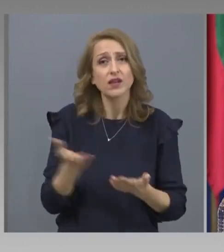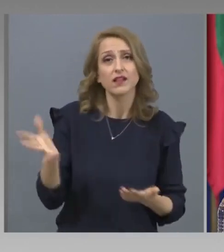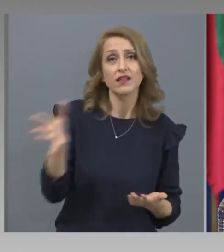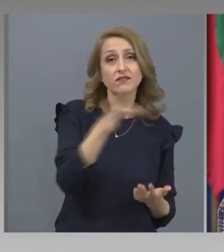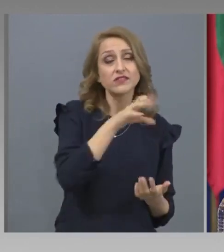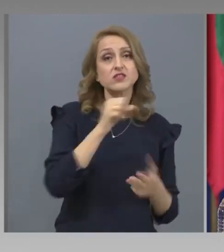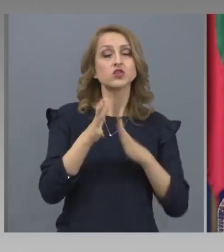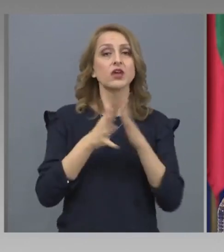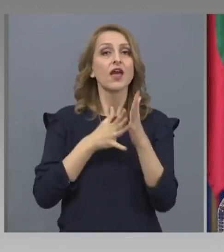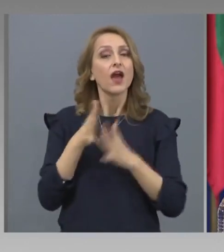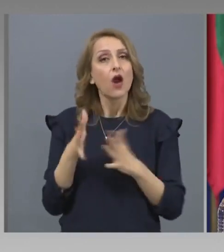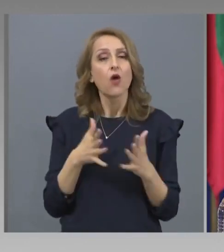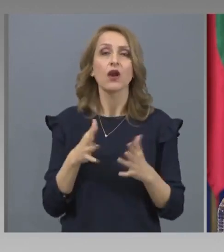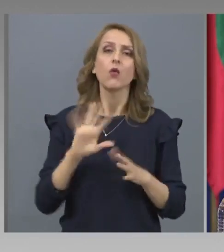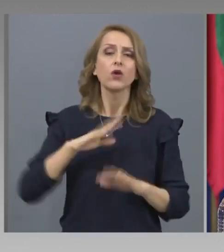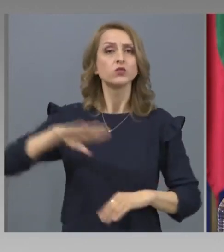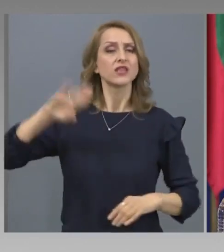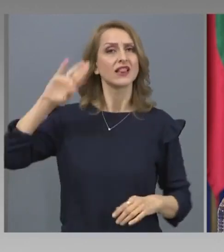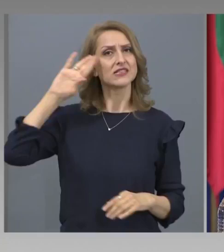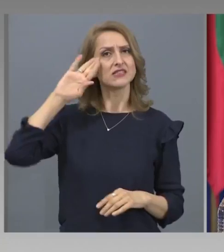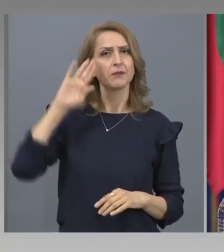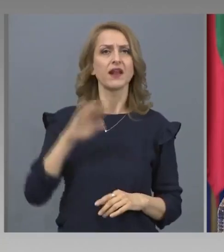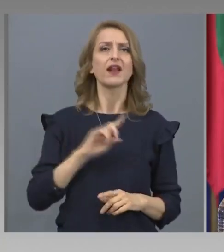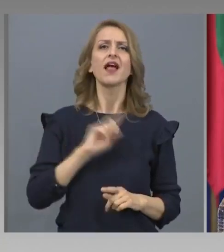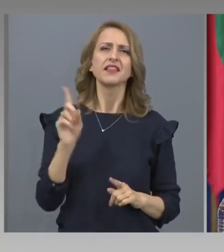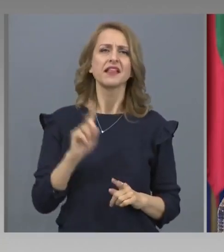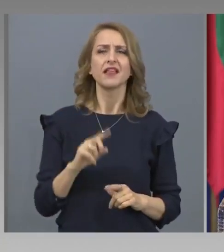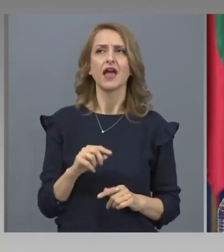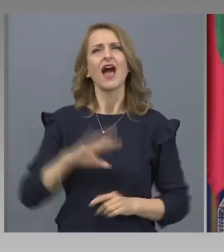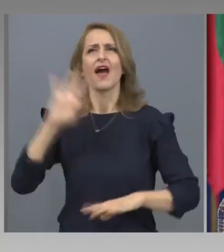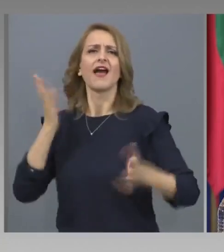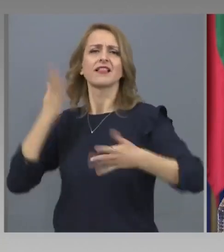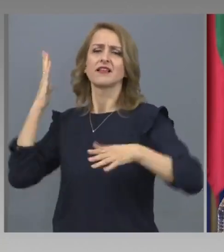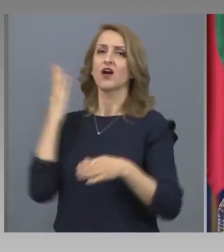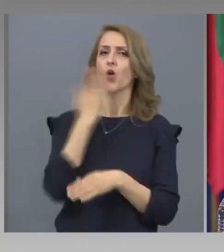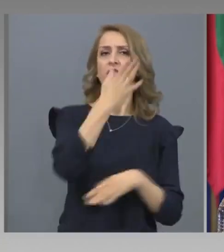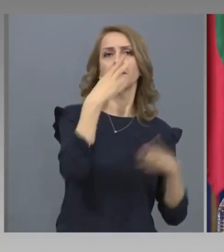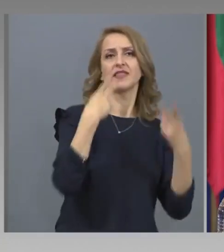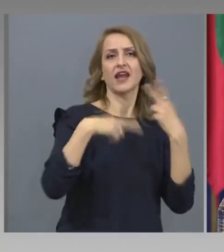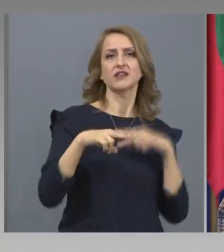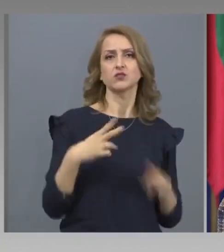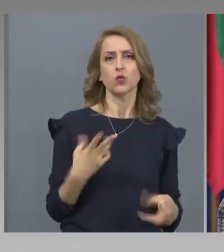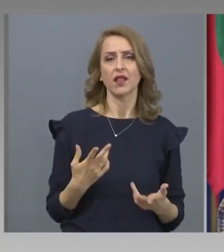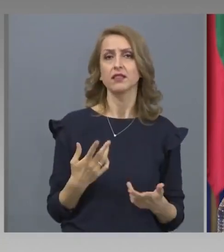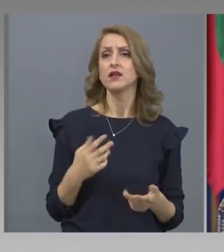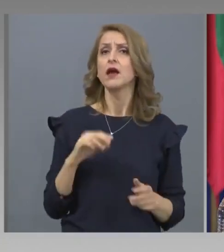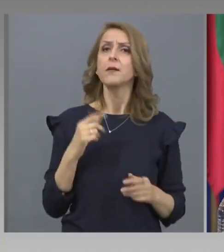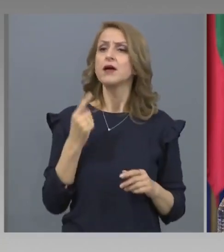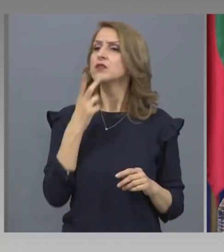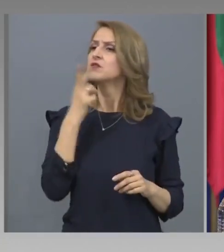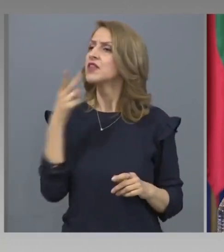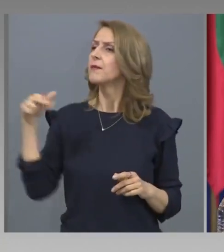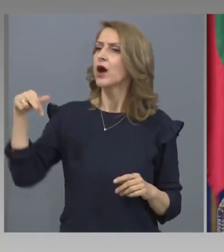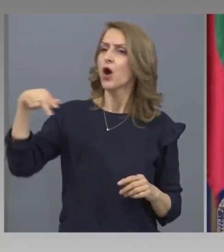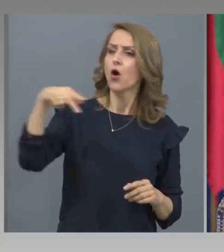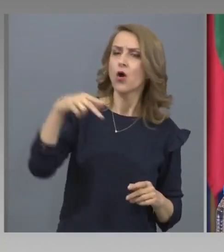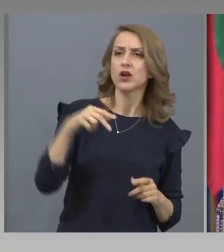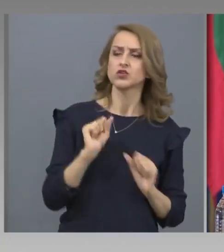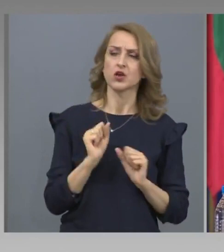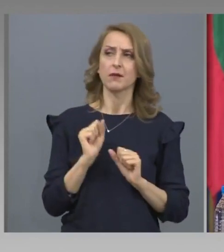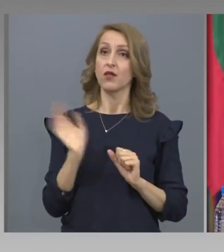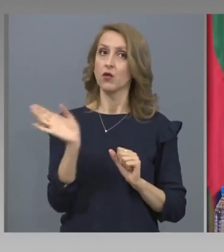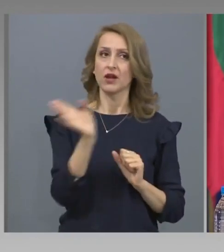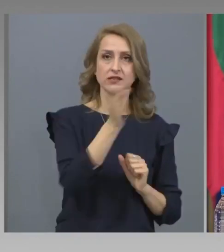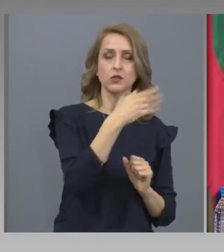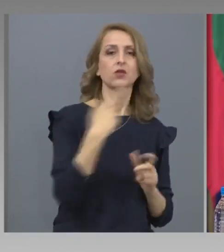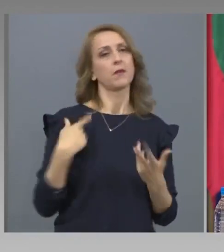юрнат буквално. Дай да отидеме на всека цена, да седнем да видим какво е. Като видят, че има хора, се разходят още малко, като станат, ще отидат,